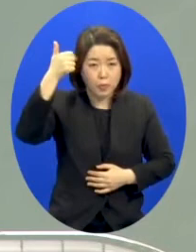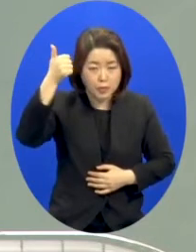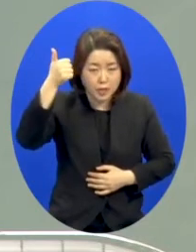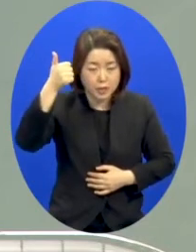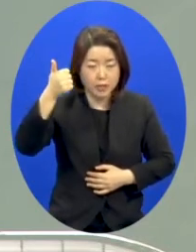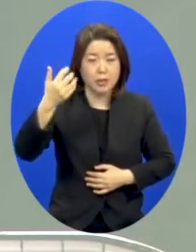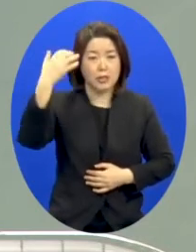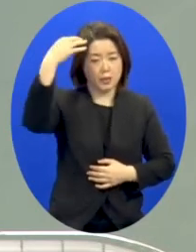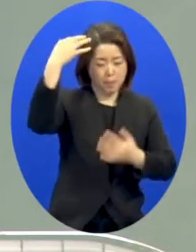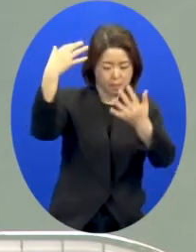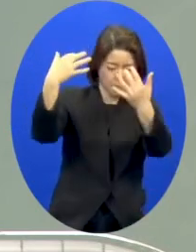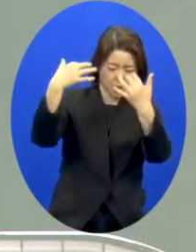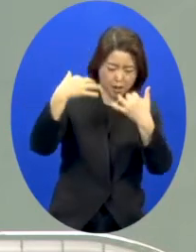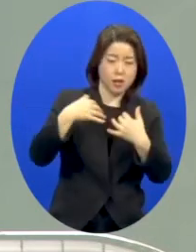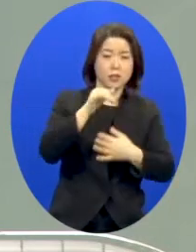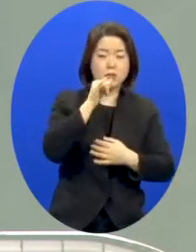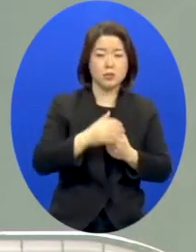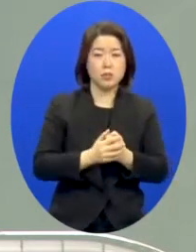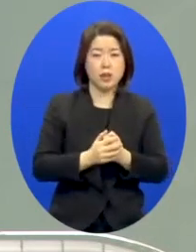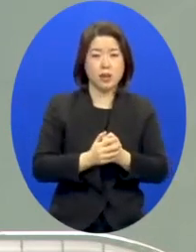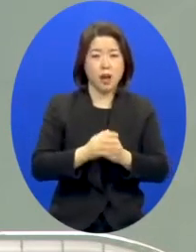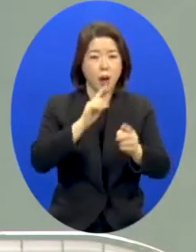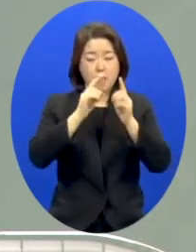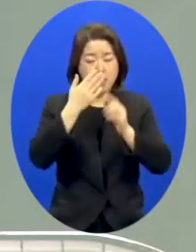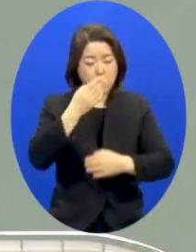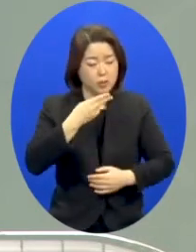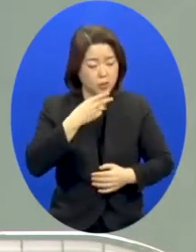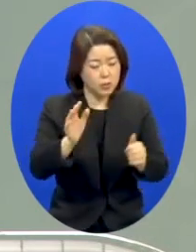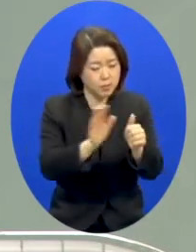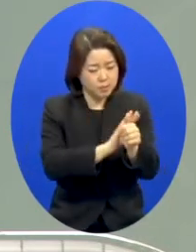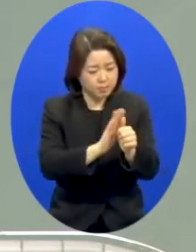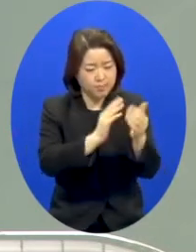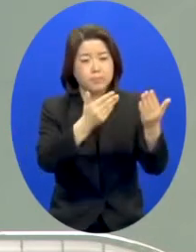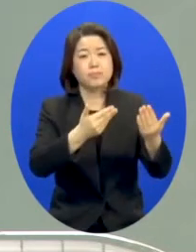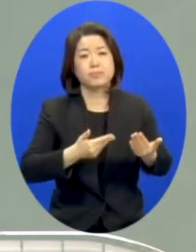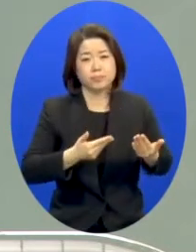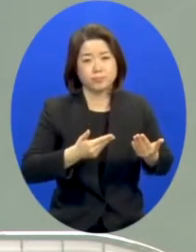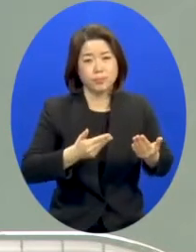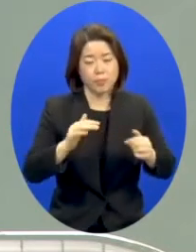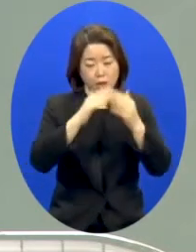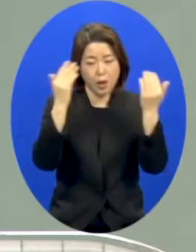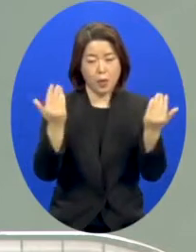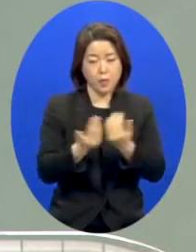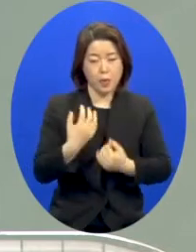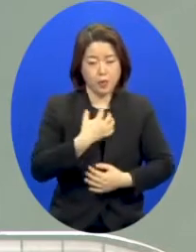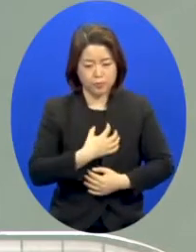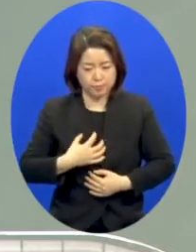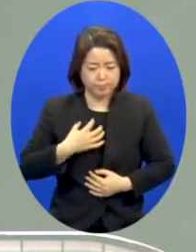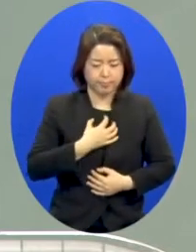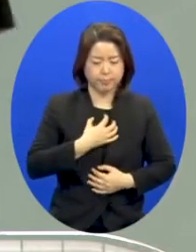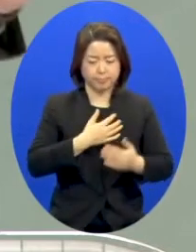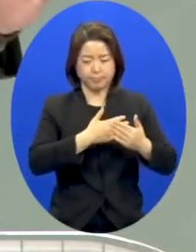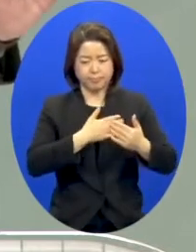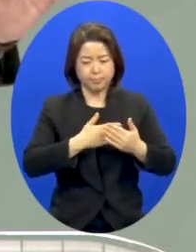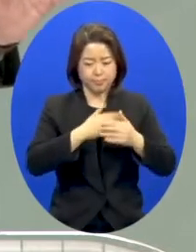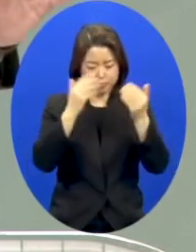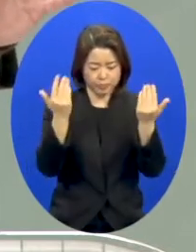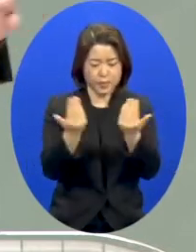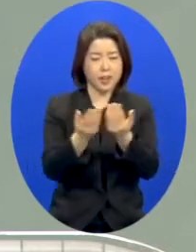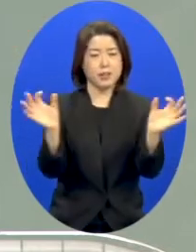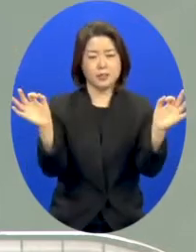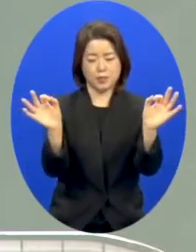그 순간에 말할 수 없는 위로가 오고 그리고 모든 염려와 근심과 두려움이 다 떠나